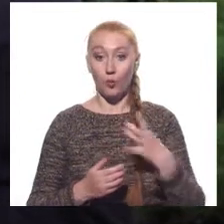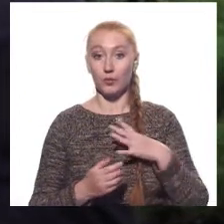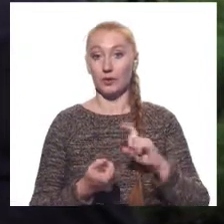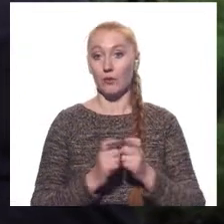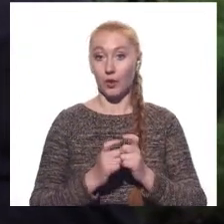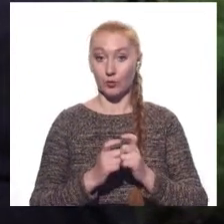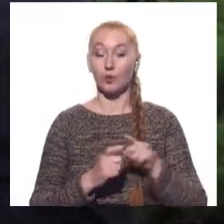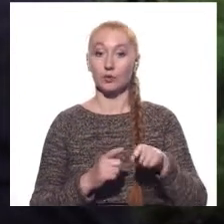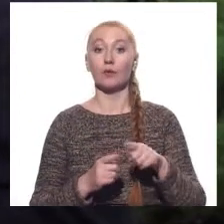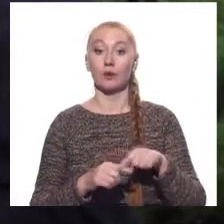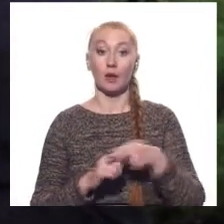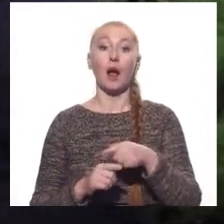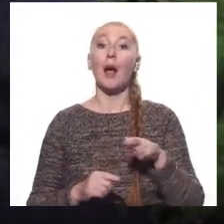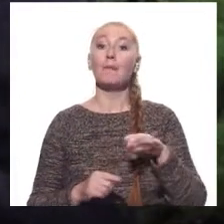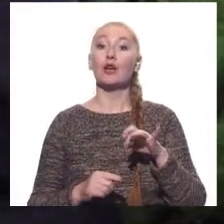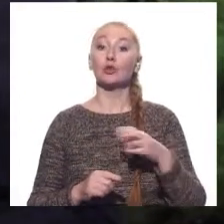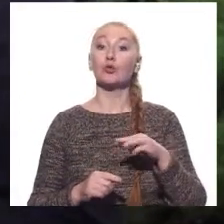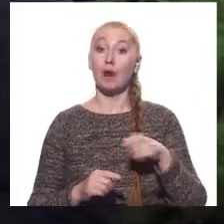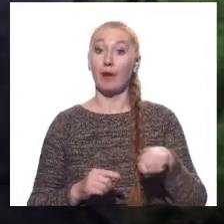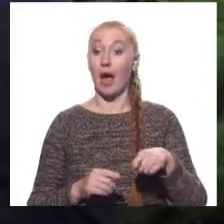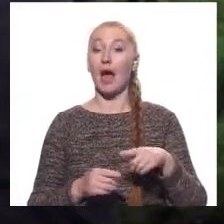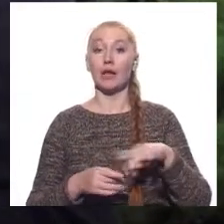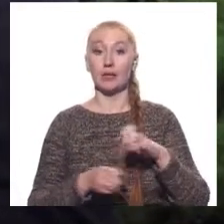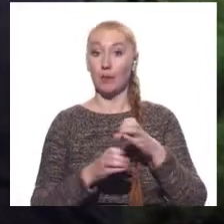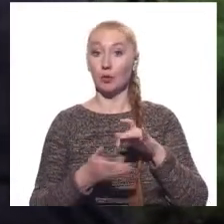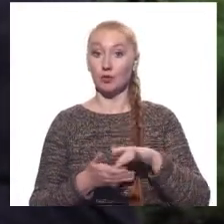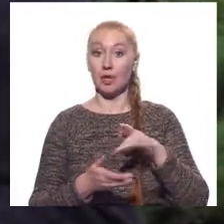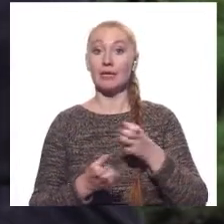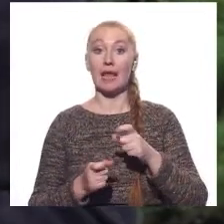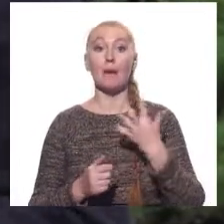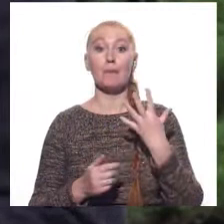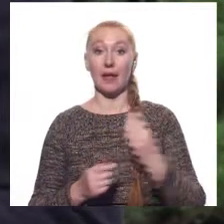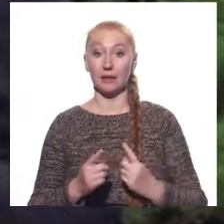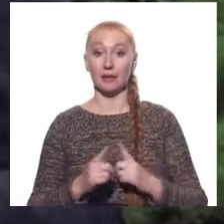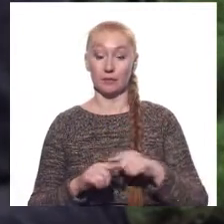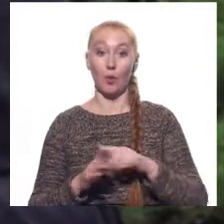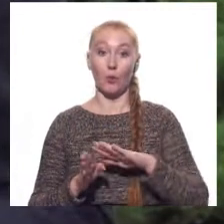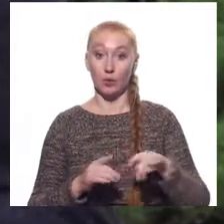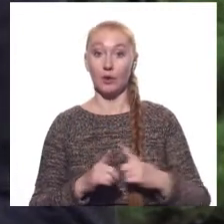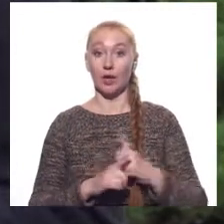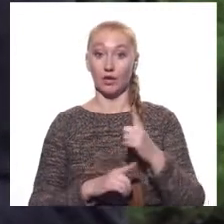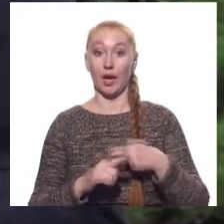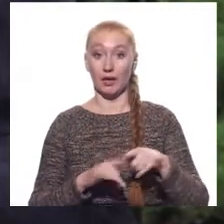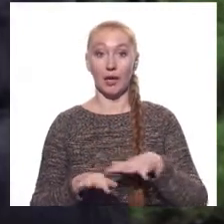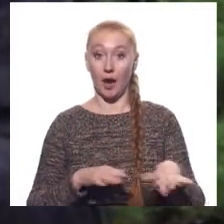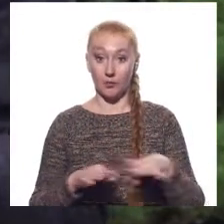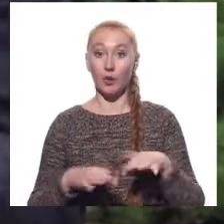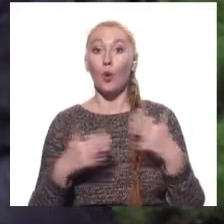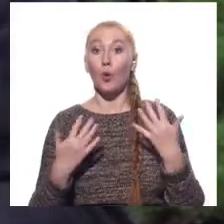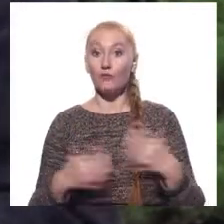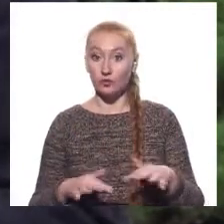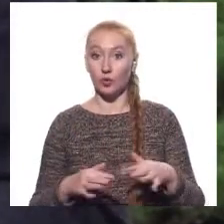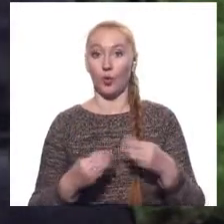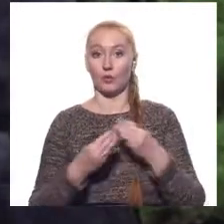першотравенську. Лабораторний центр за 5 днів після початку цієї кампанії вже на